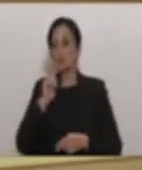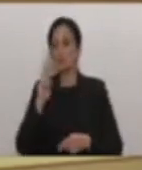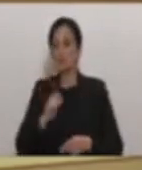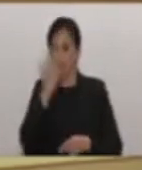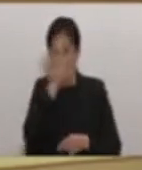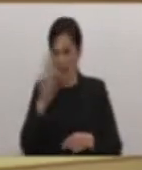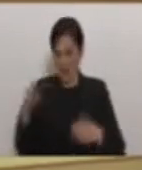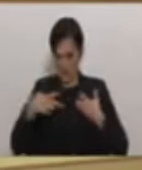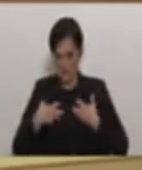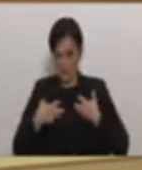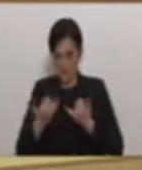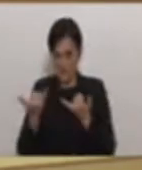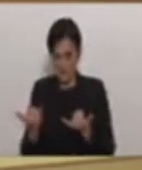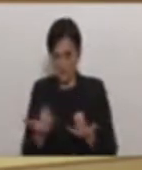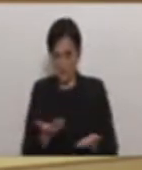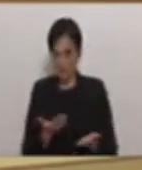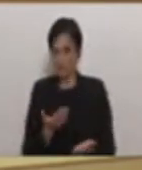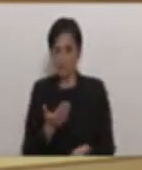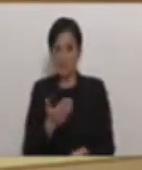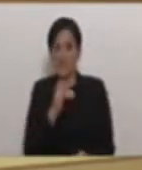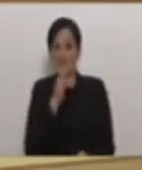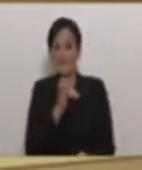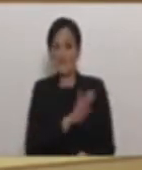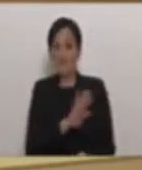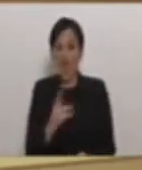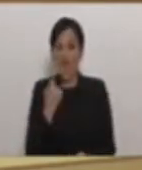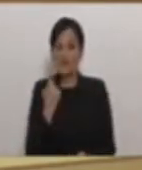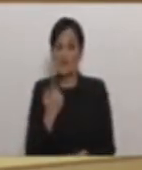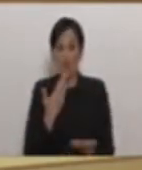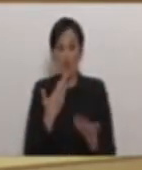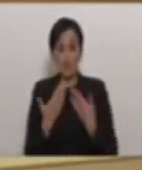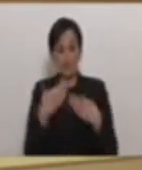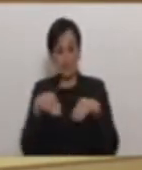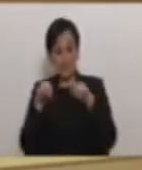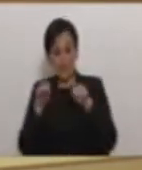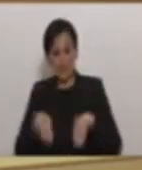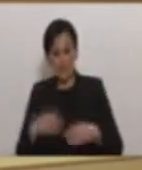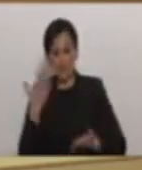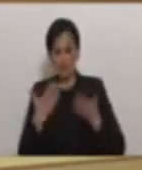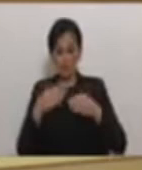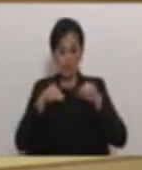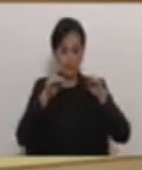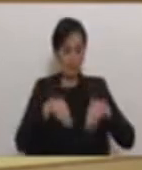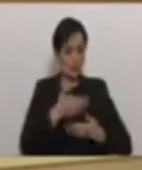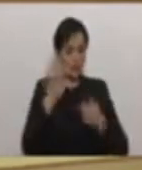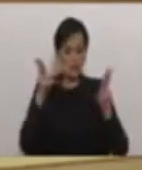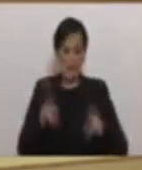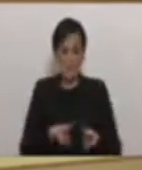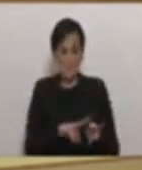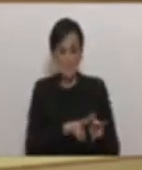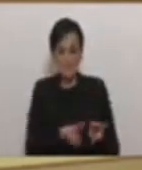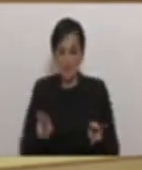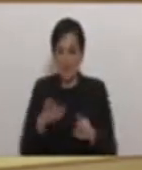მისასამძიმრებლად? Ვერც ერთ ურთიერთობის დაწერილ თუ დაუწერელ წესებში მსგავს მაგალითს